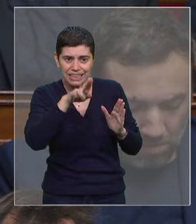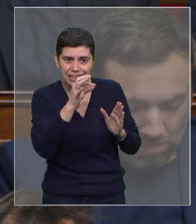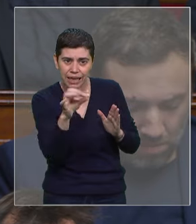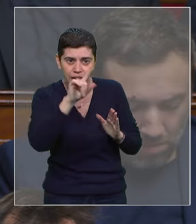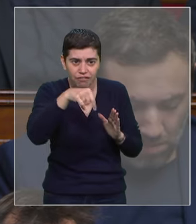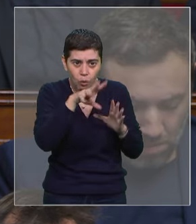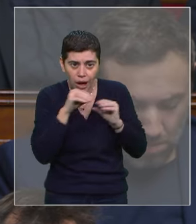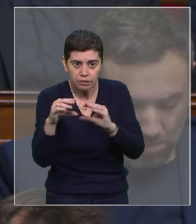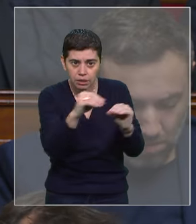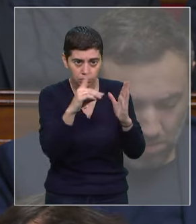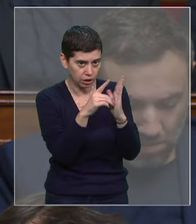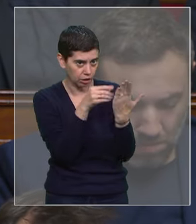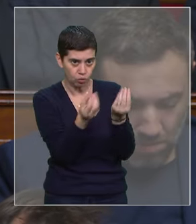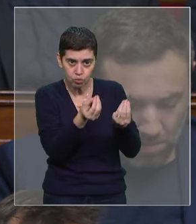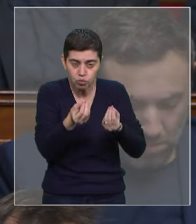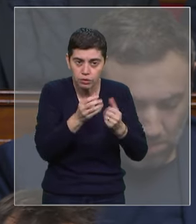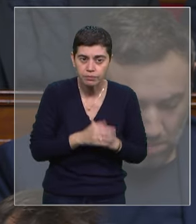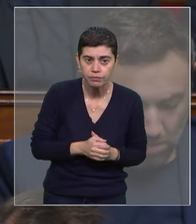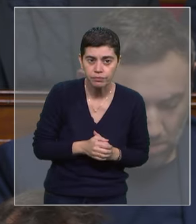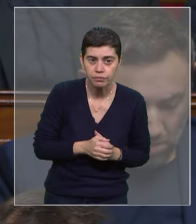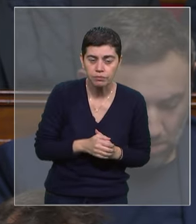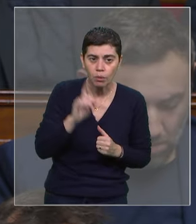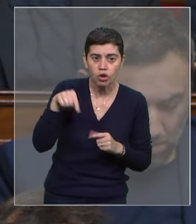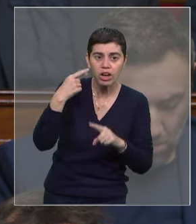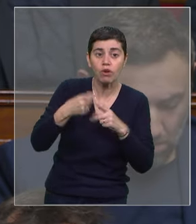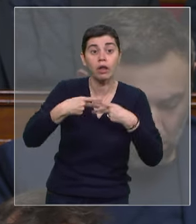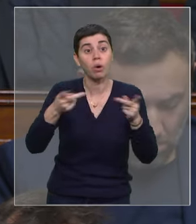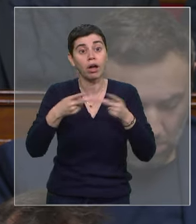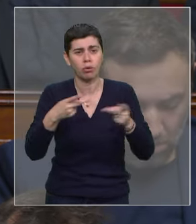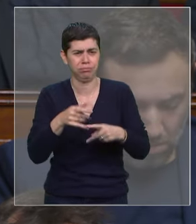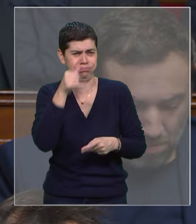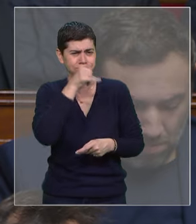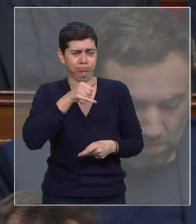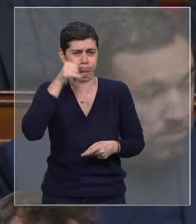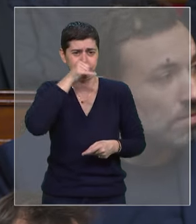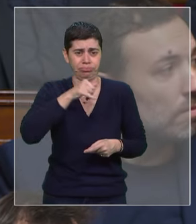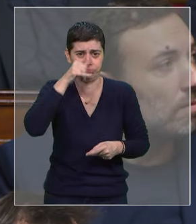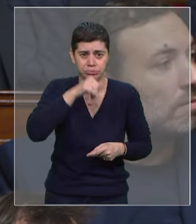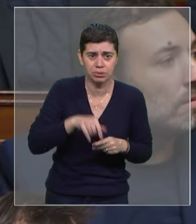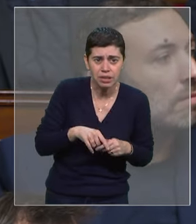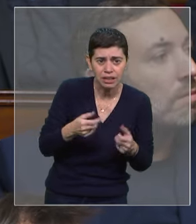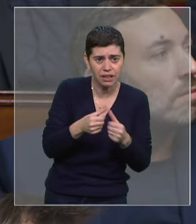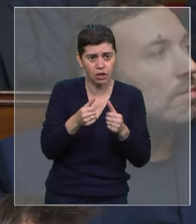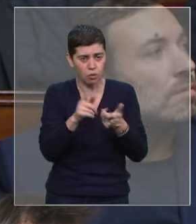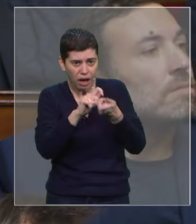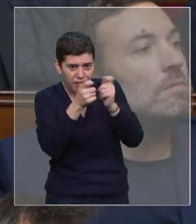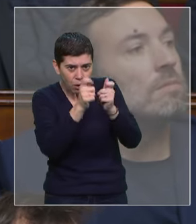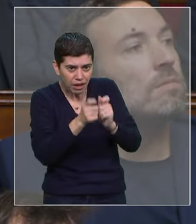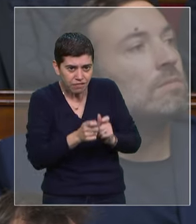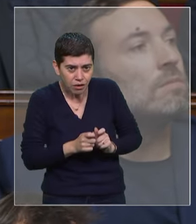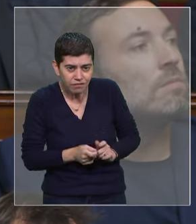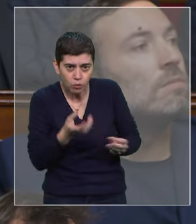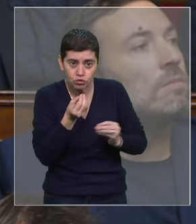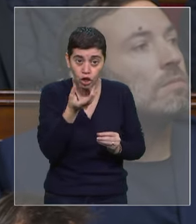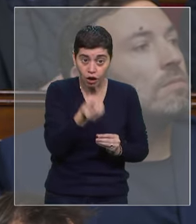sans décret d'application? Attendre vos prochaines annonces absurdes, comme par exemple la réforme qui va faire les poches des enfants placés en diminuant leur